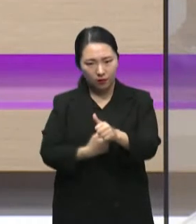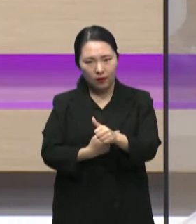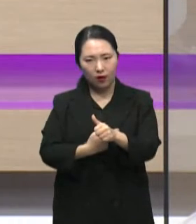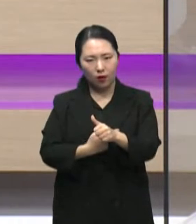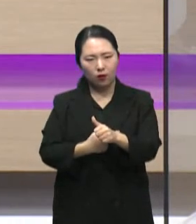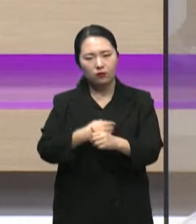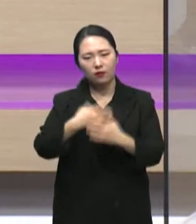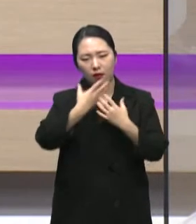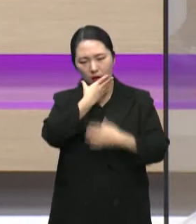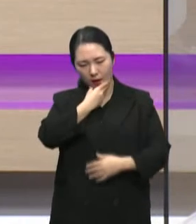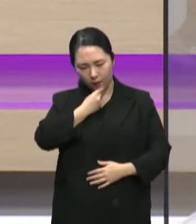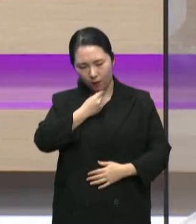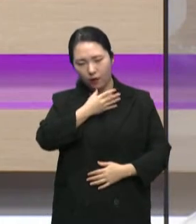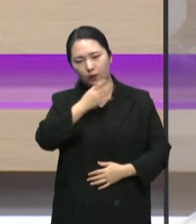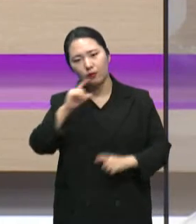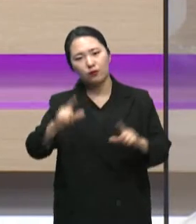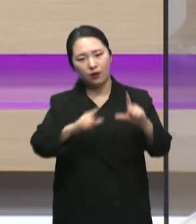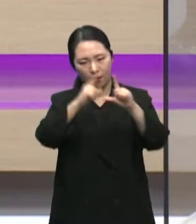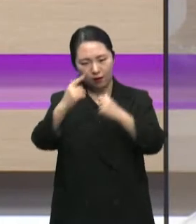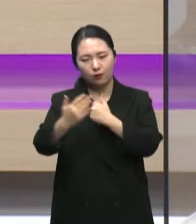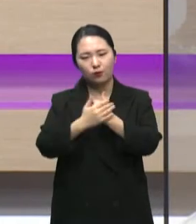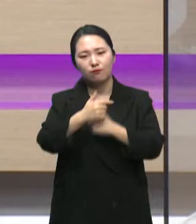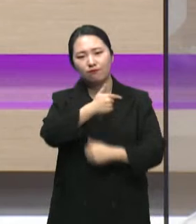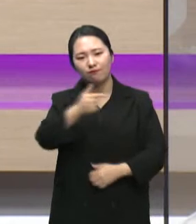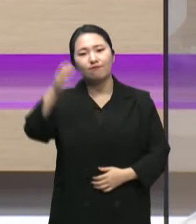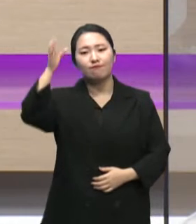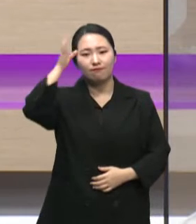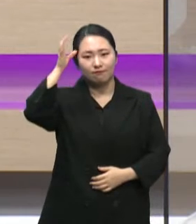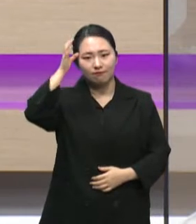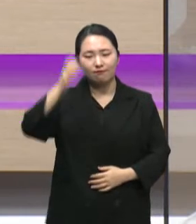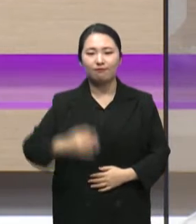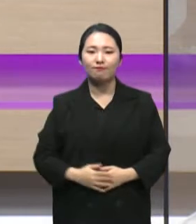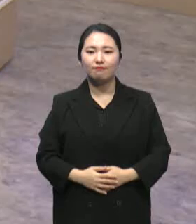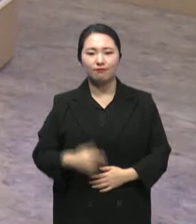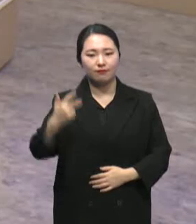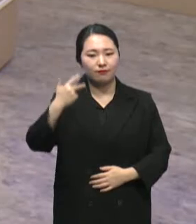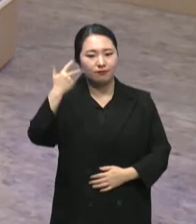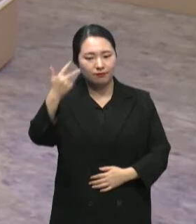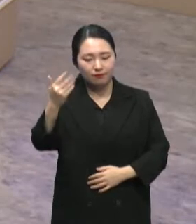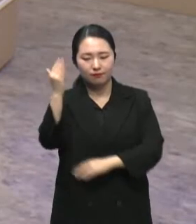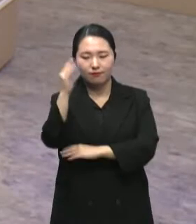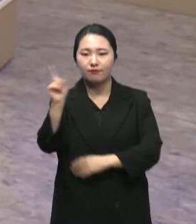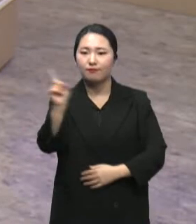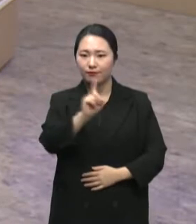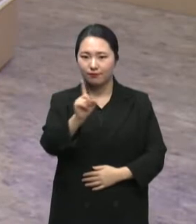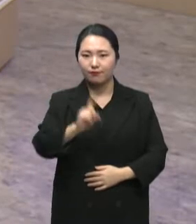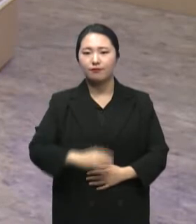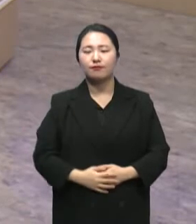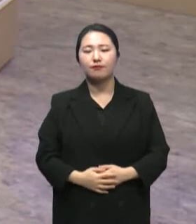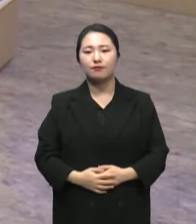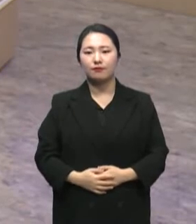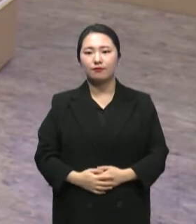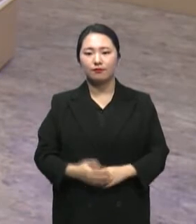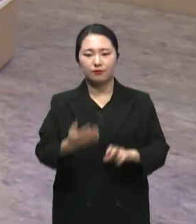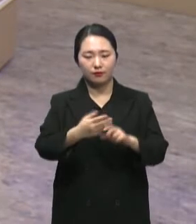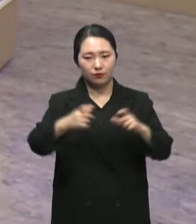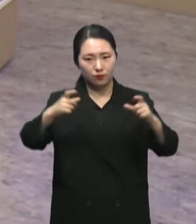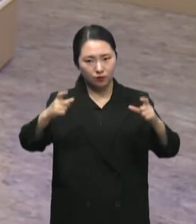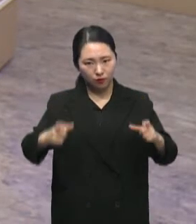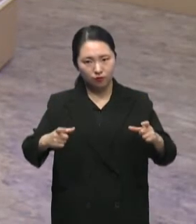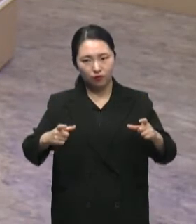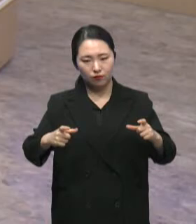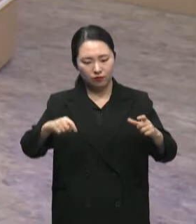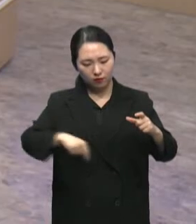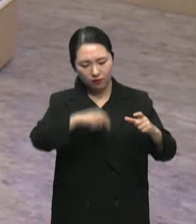도움을 받을 수 있었으면 좋겠습니다 4 여사의 다음 주일 정도 들어 볼게요 또 어떤 소식 준비됐나요 예미 출구 정